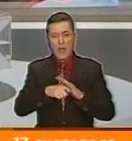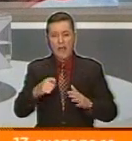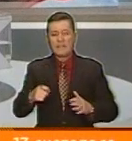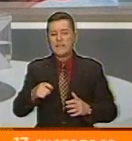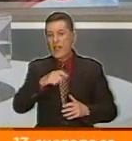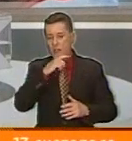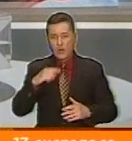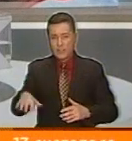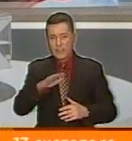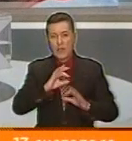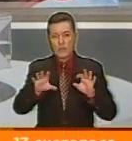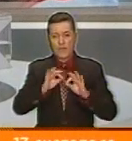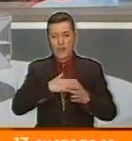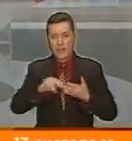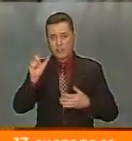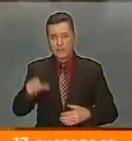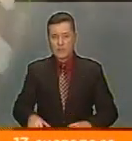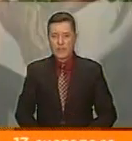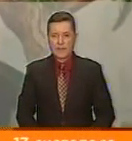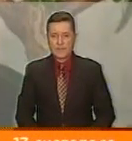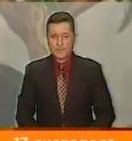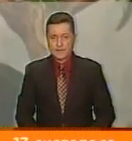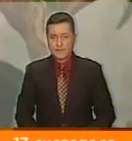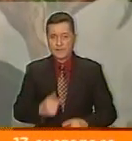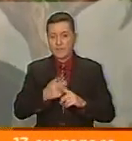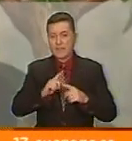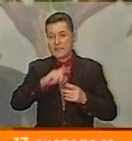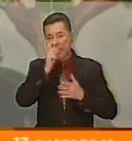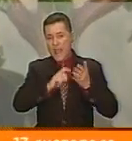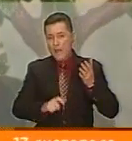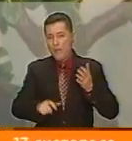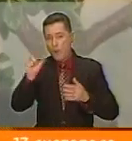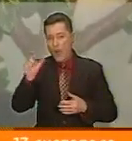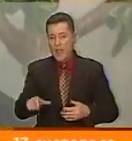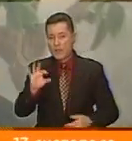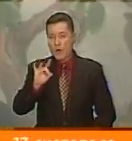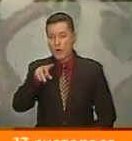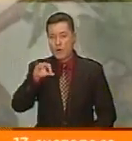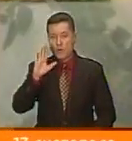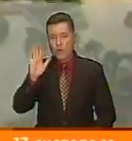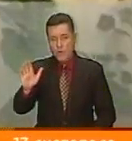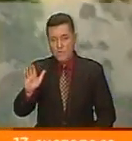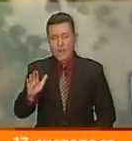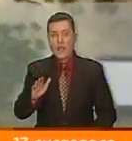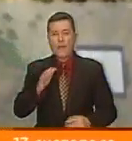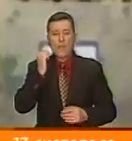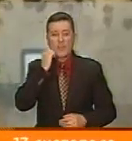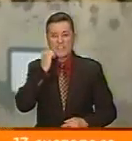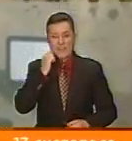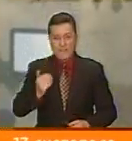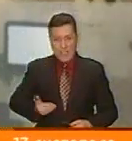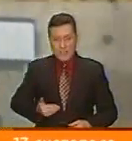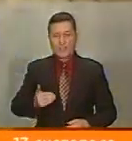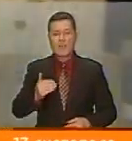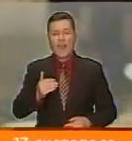не тільки слухав Дмитро летвиненко це поет Андрій Орлов відоміший як орлуша Москвич автор